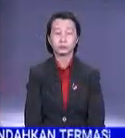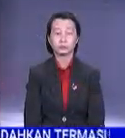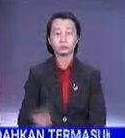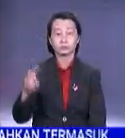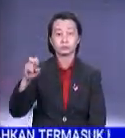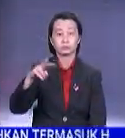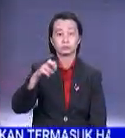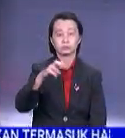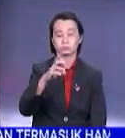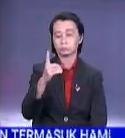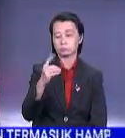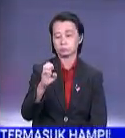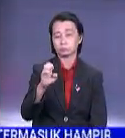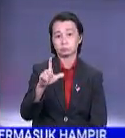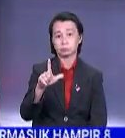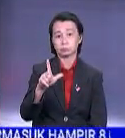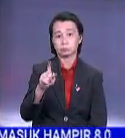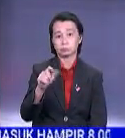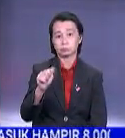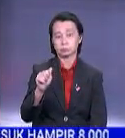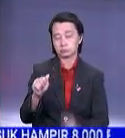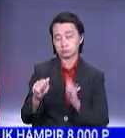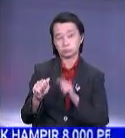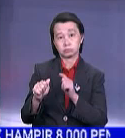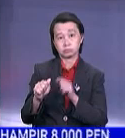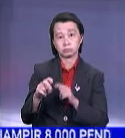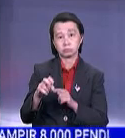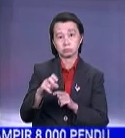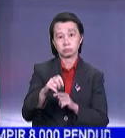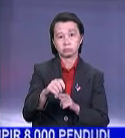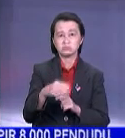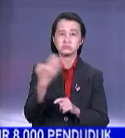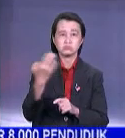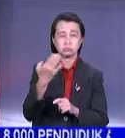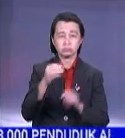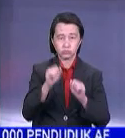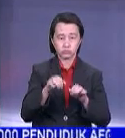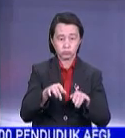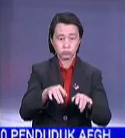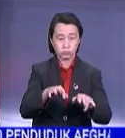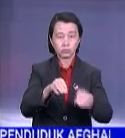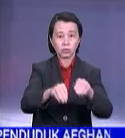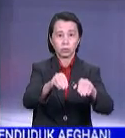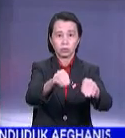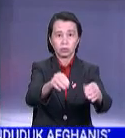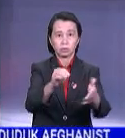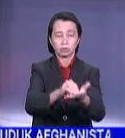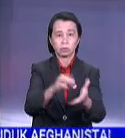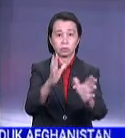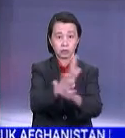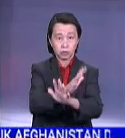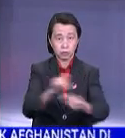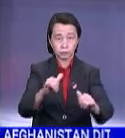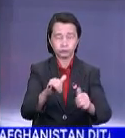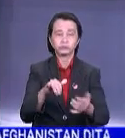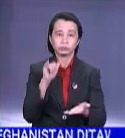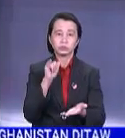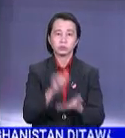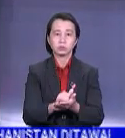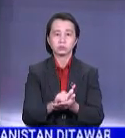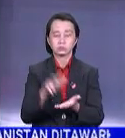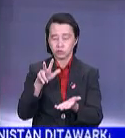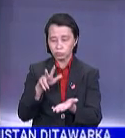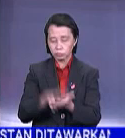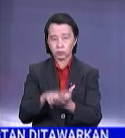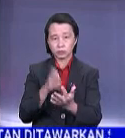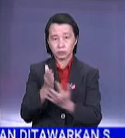varian Delta kini dikenalpasti sebagai varian dominan yang menjangkiti penduduk di Sarawak. Perkara berkenaan